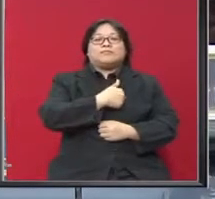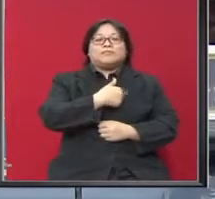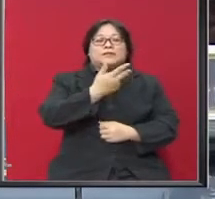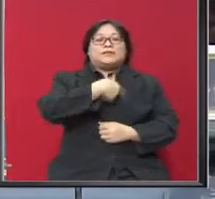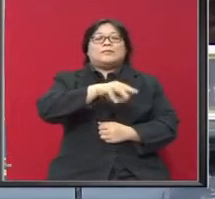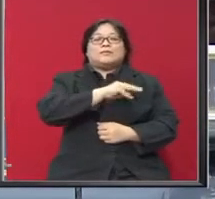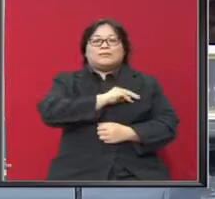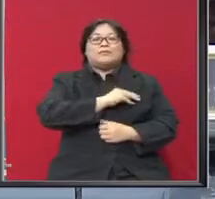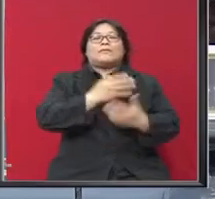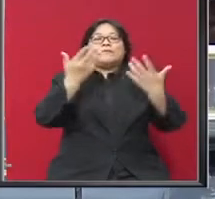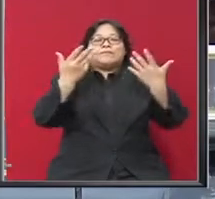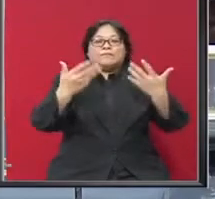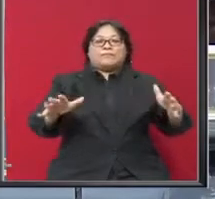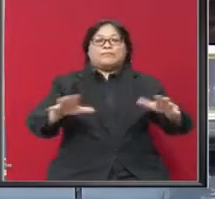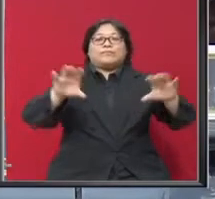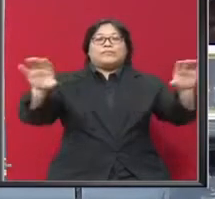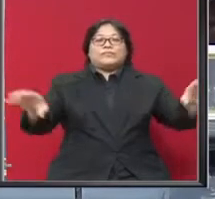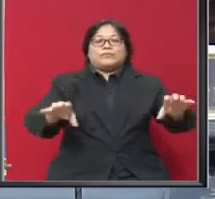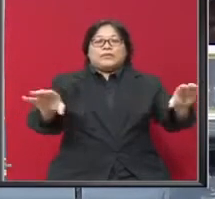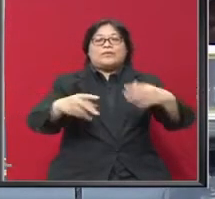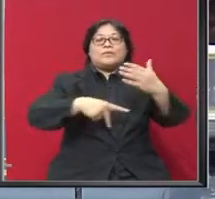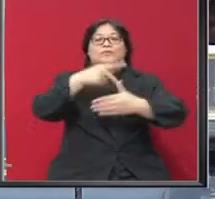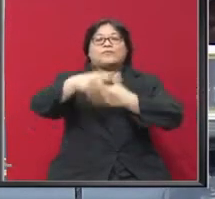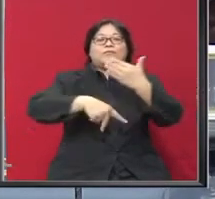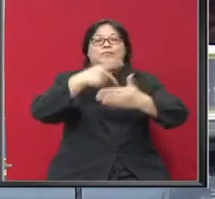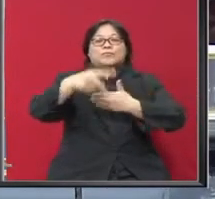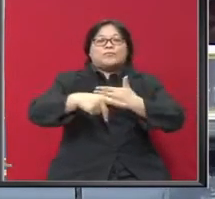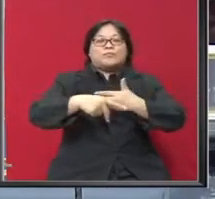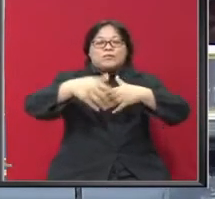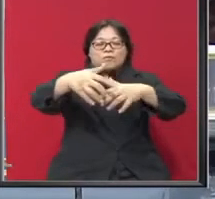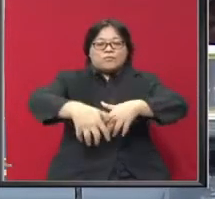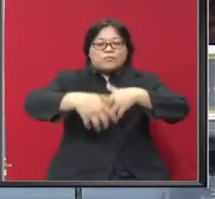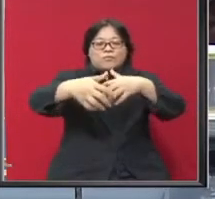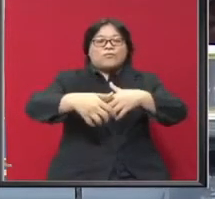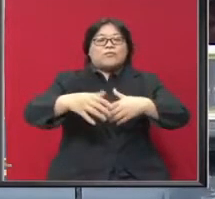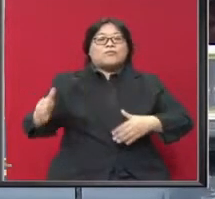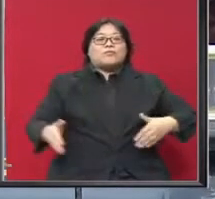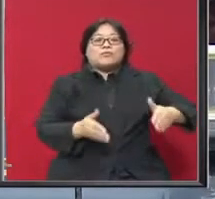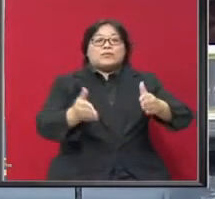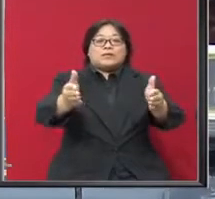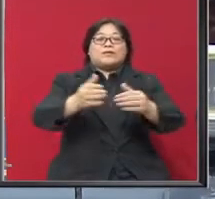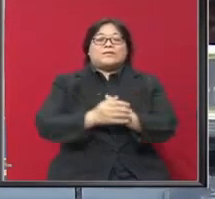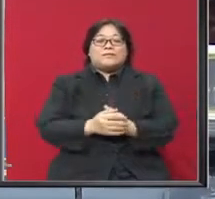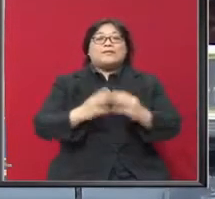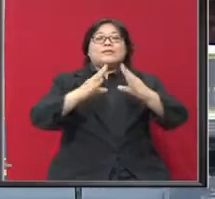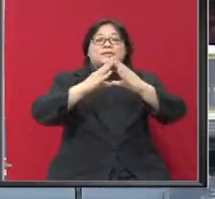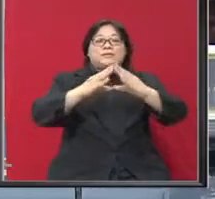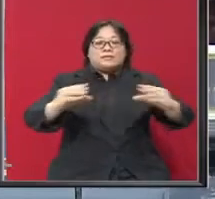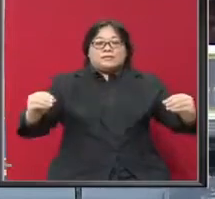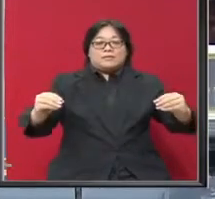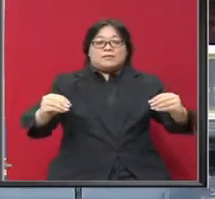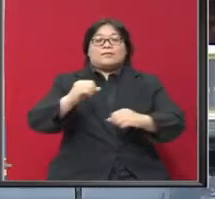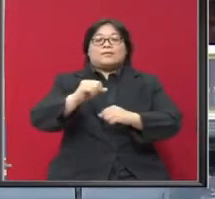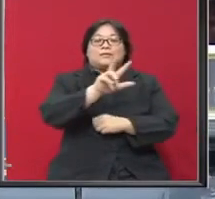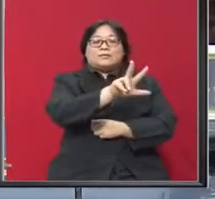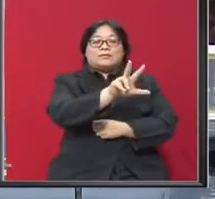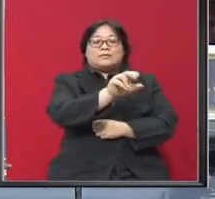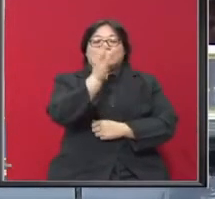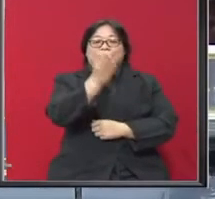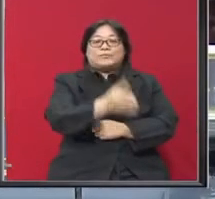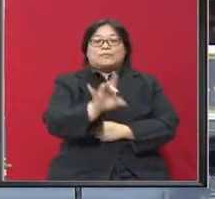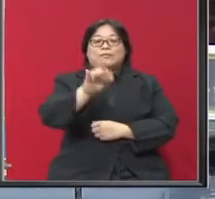Kementerian telah pun melaksanakan program pengorekan sungai yang telah selesai dilaksanakan pada